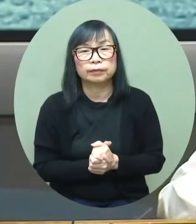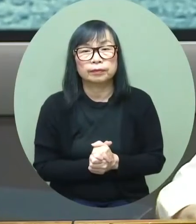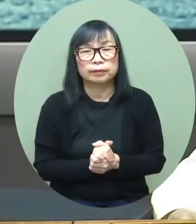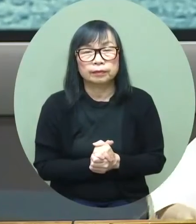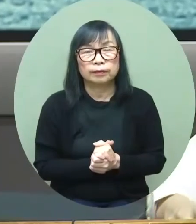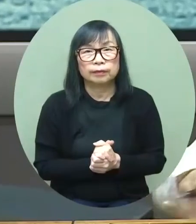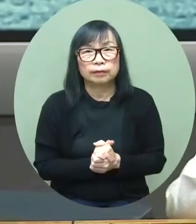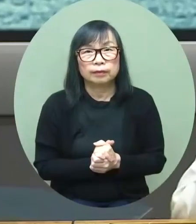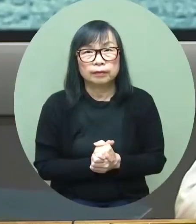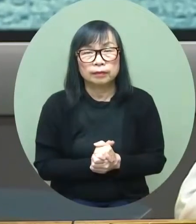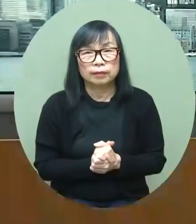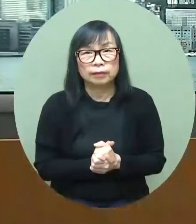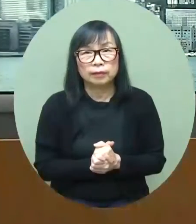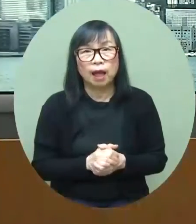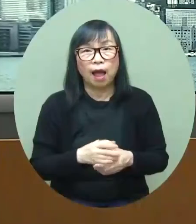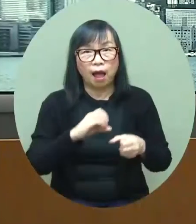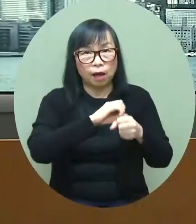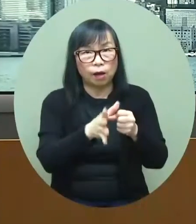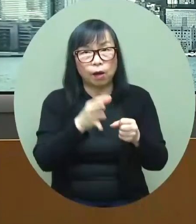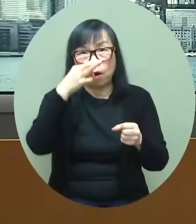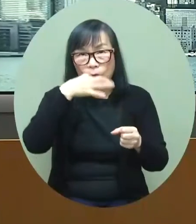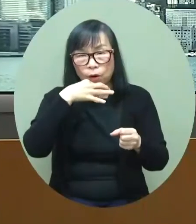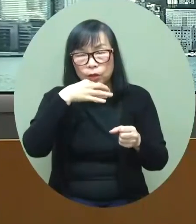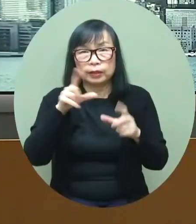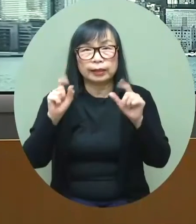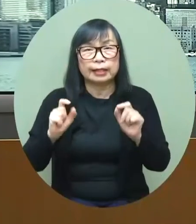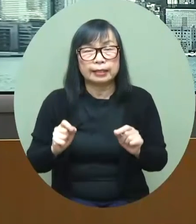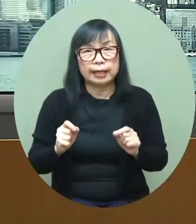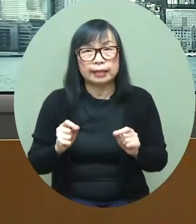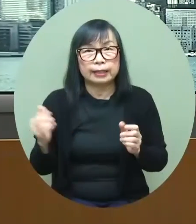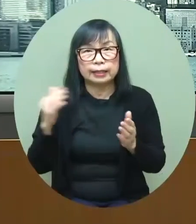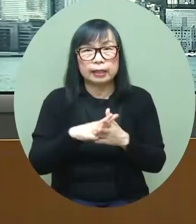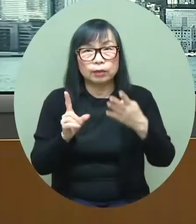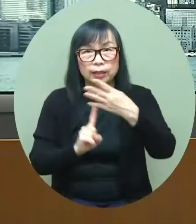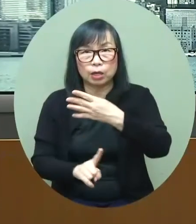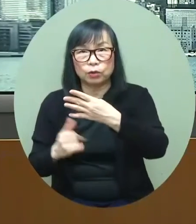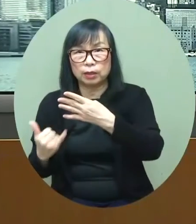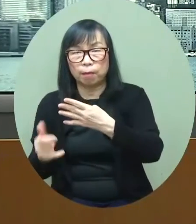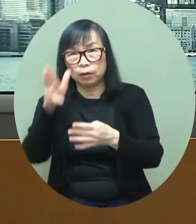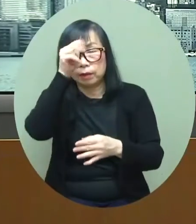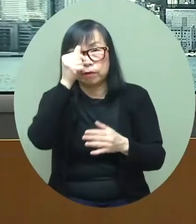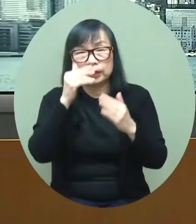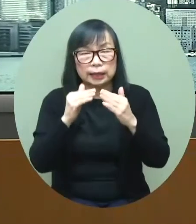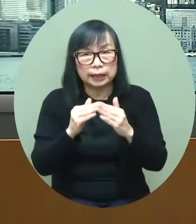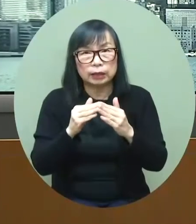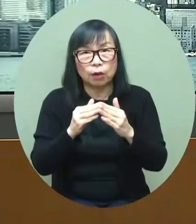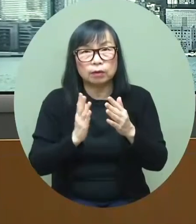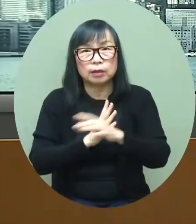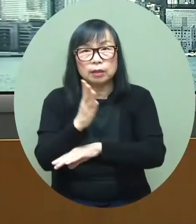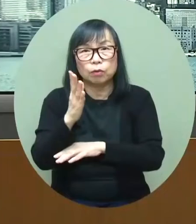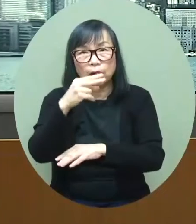係個口服藥嗰度都想講翻，就截至4月16日，公立醫院已經為超